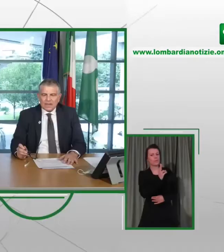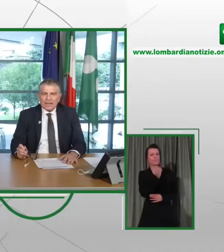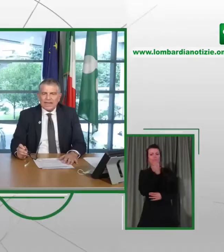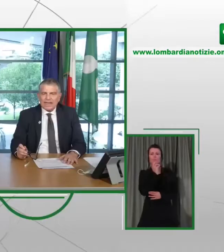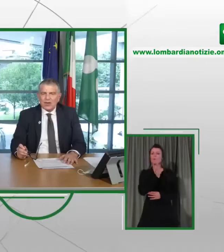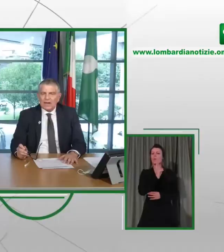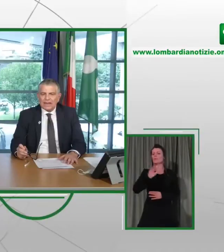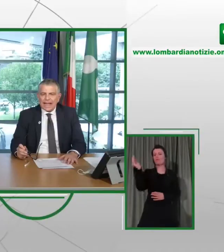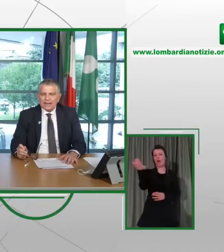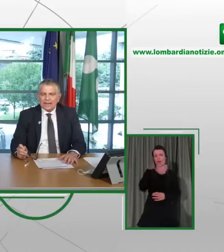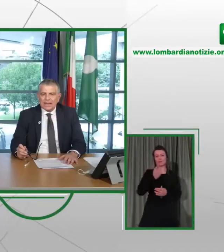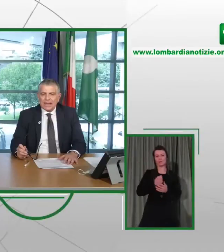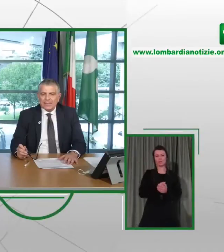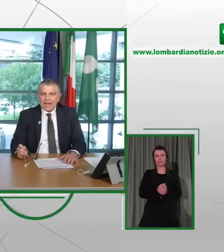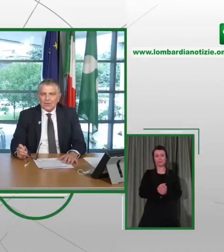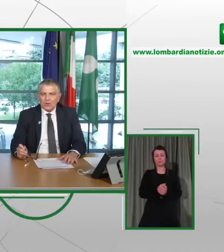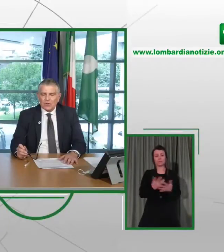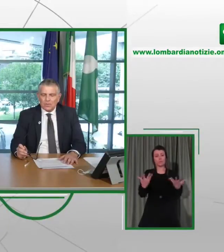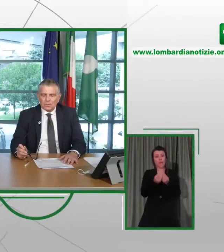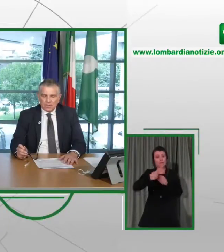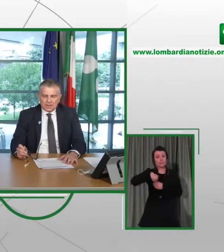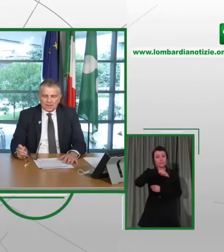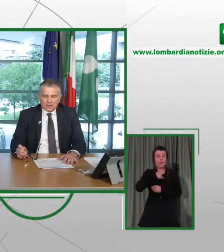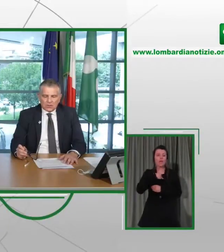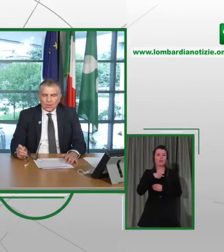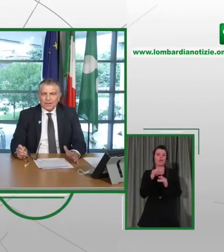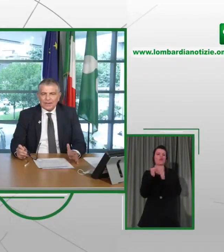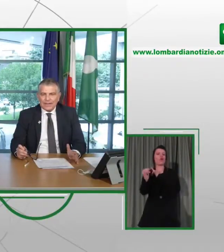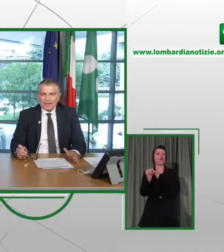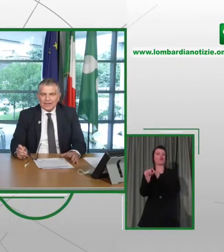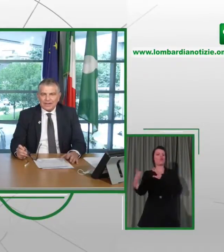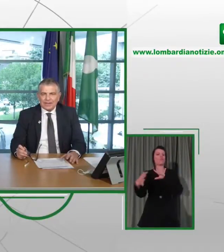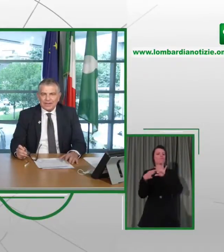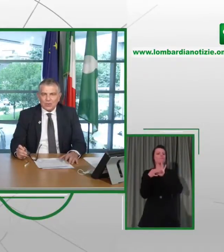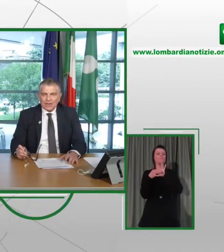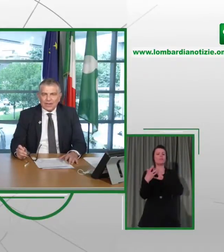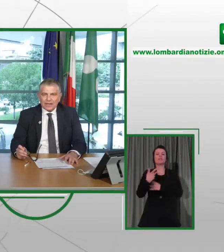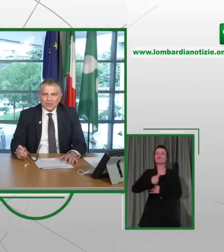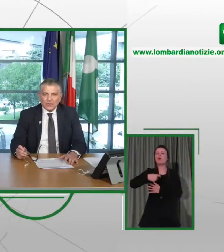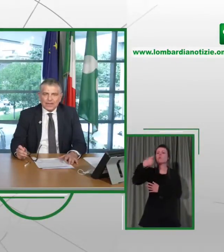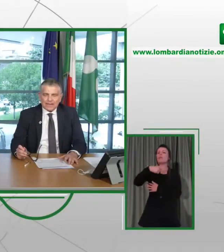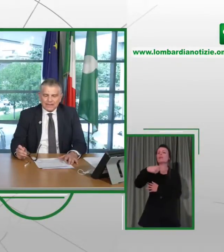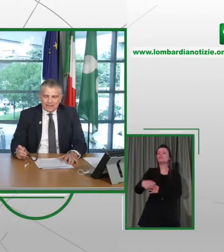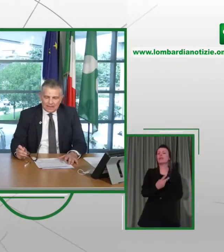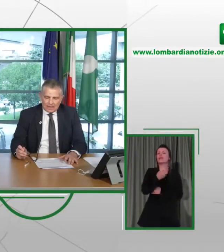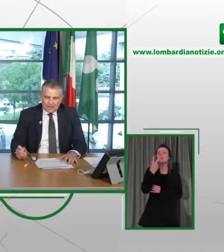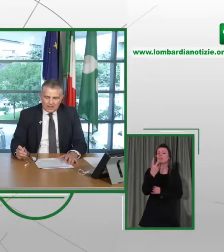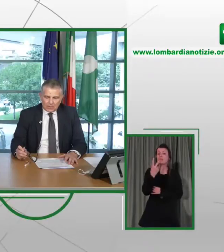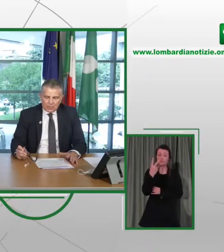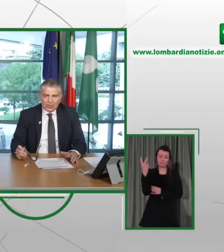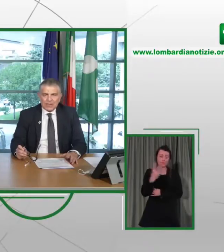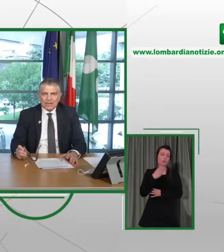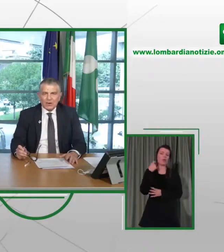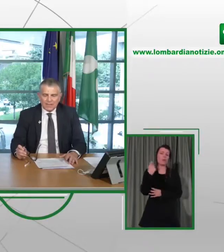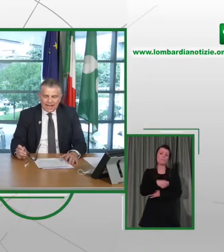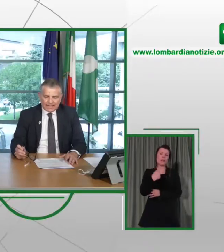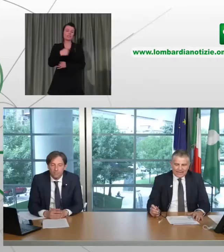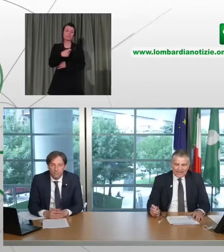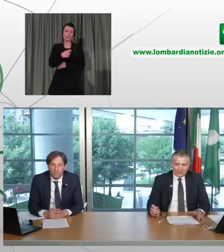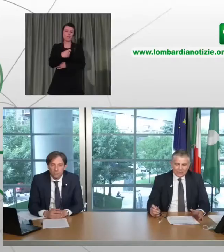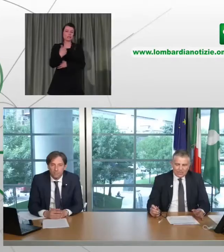voi. E collegati abbiamo due presidenti di due importanti